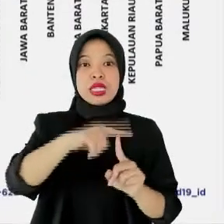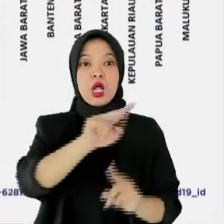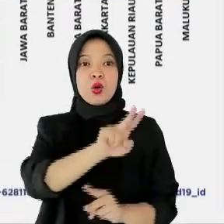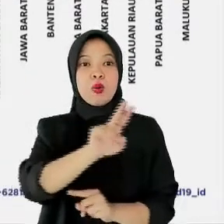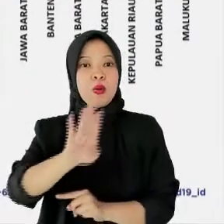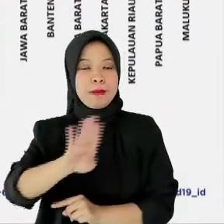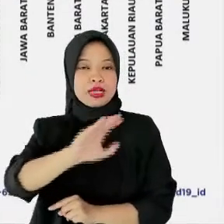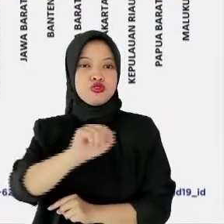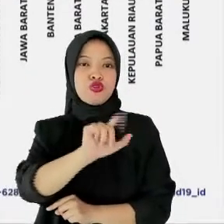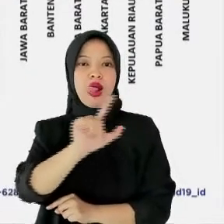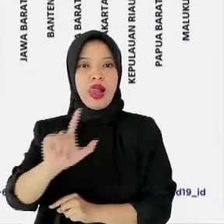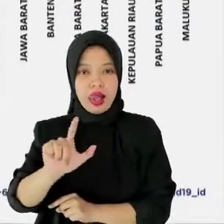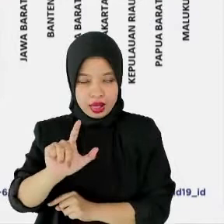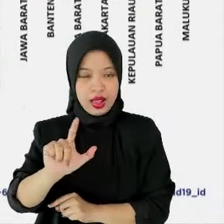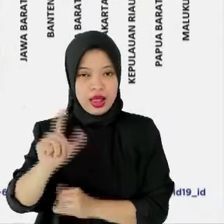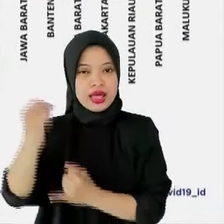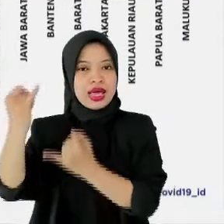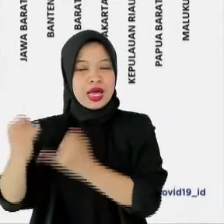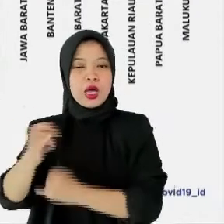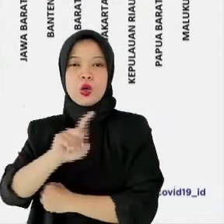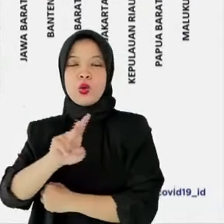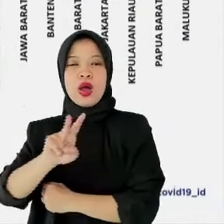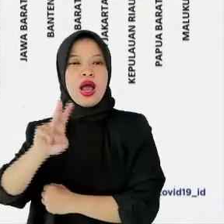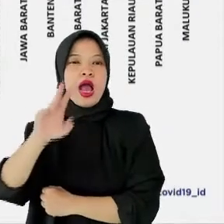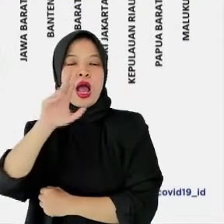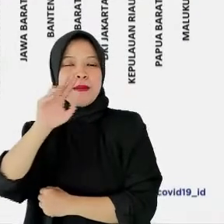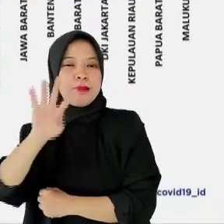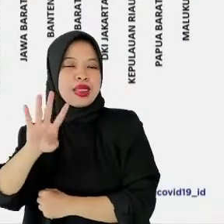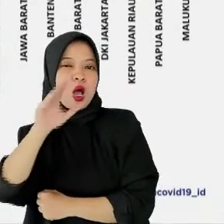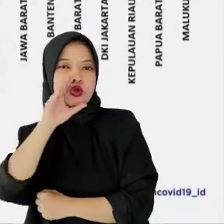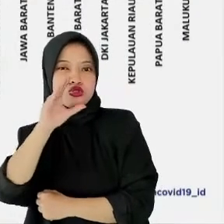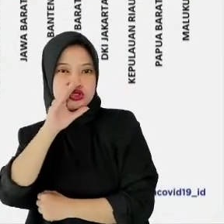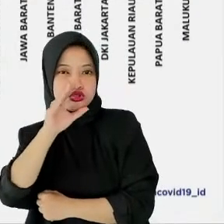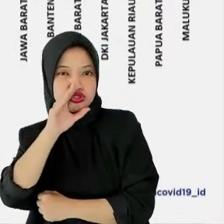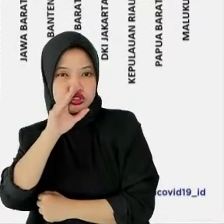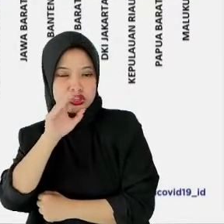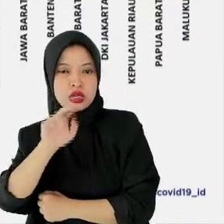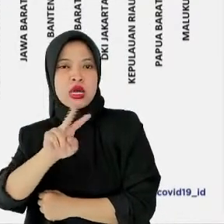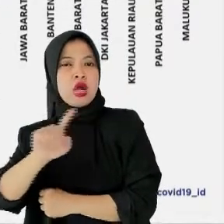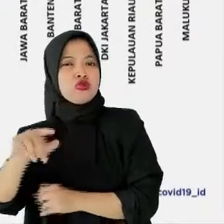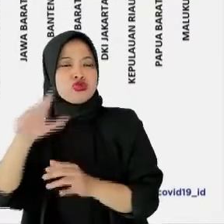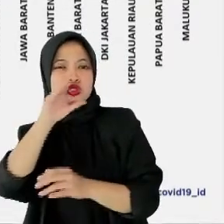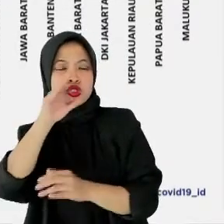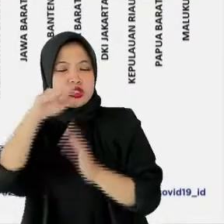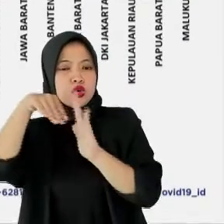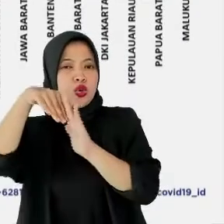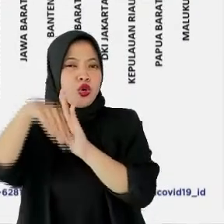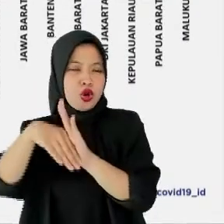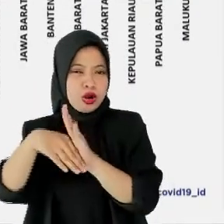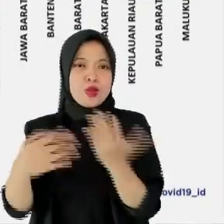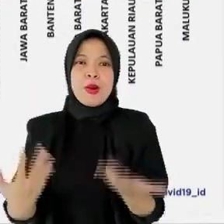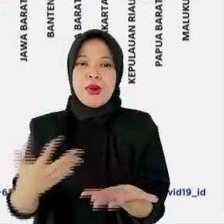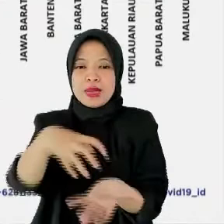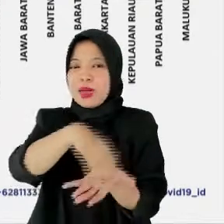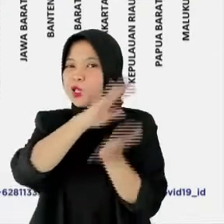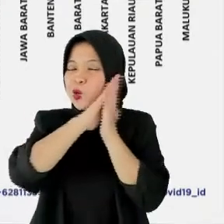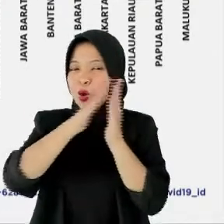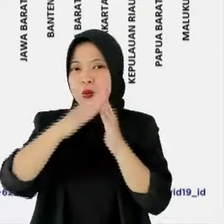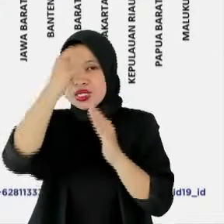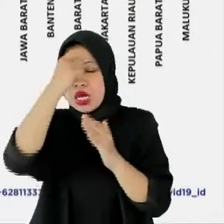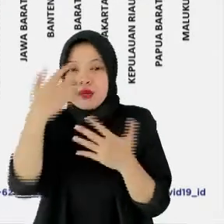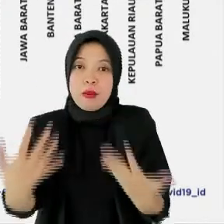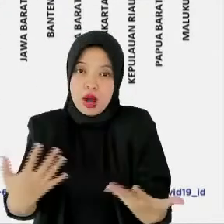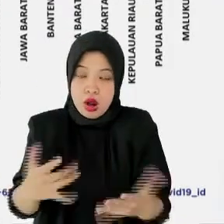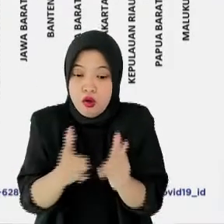24 Juli sampai dengan Agustus, turunnya sudah 37%. Saat ini gimana kondisi tempat tidur di rumah